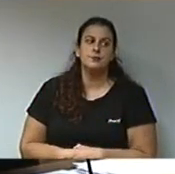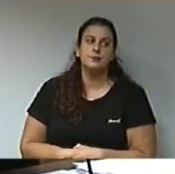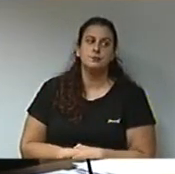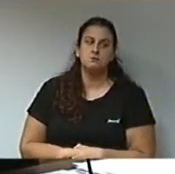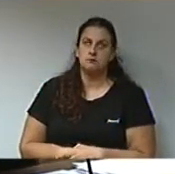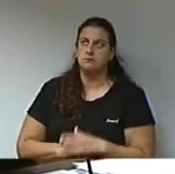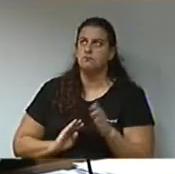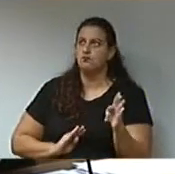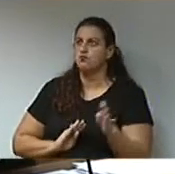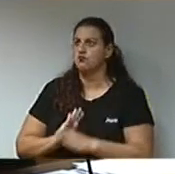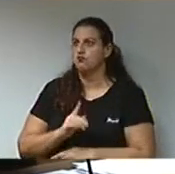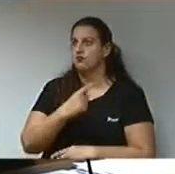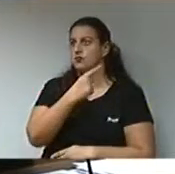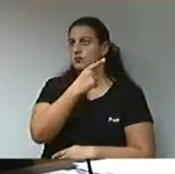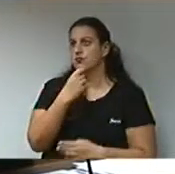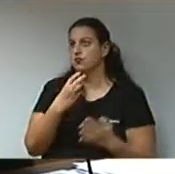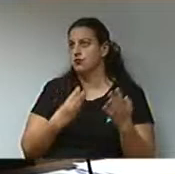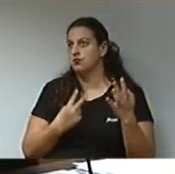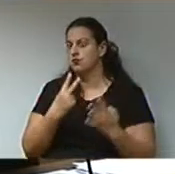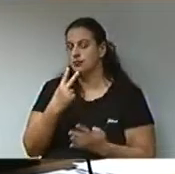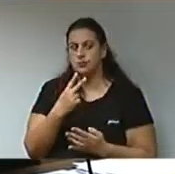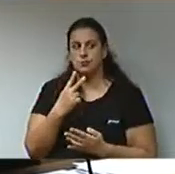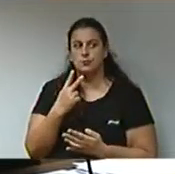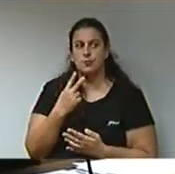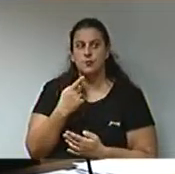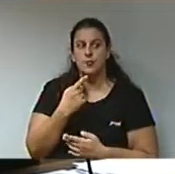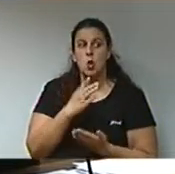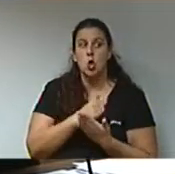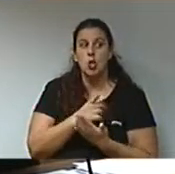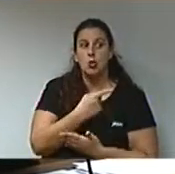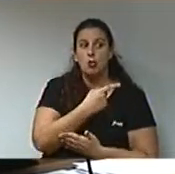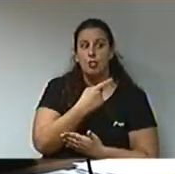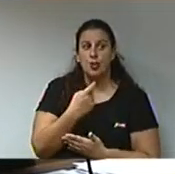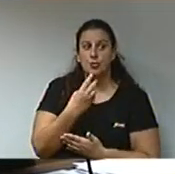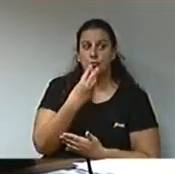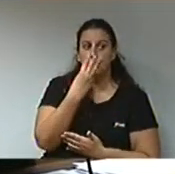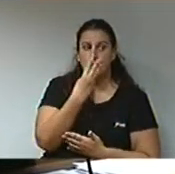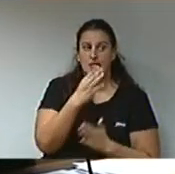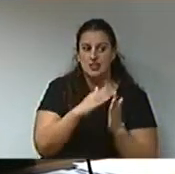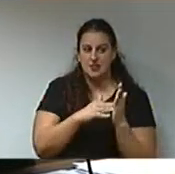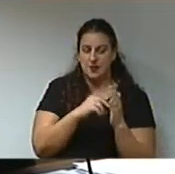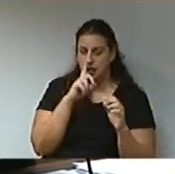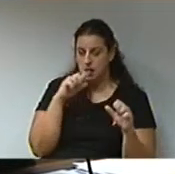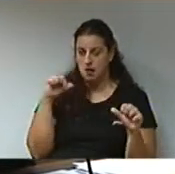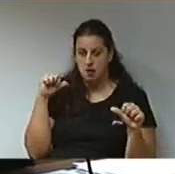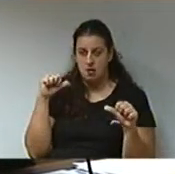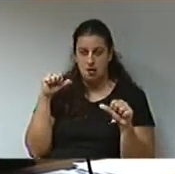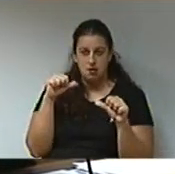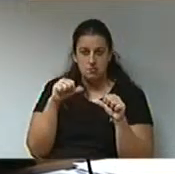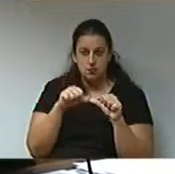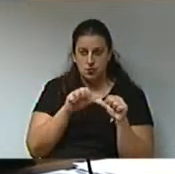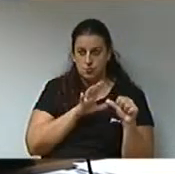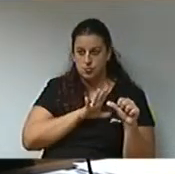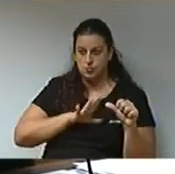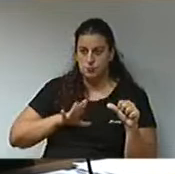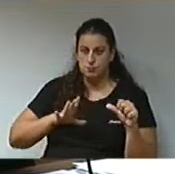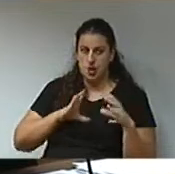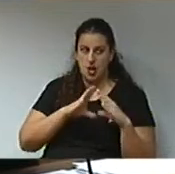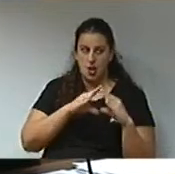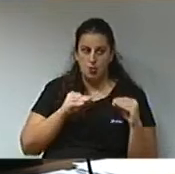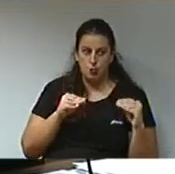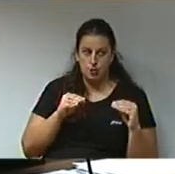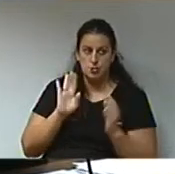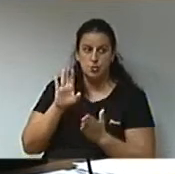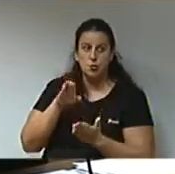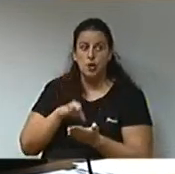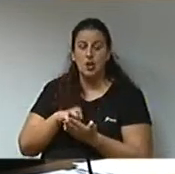Una inversió de 186 milions, CEIP 103 de València, el recorde. Anys i anys i anys en barracons. CEIP,